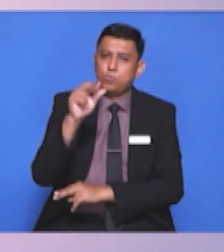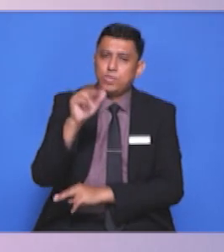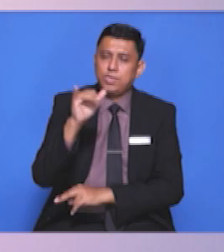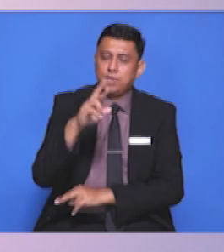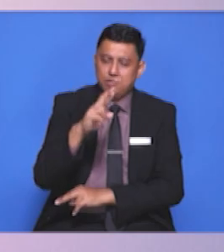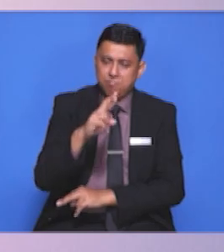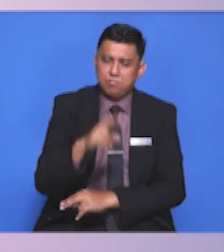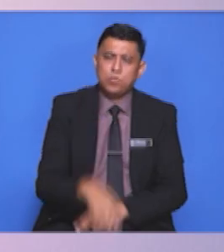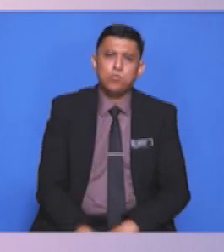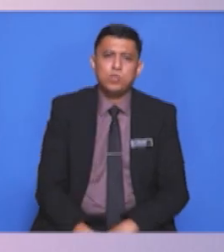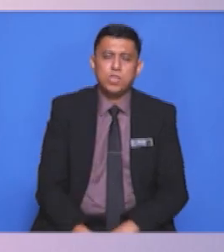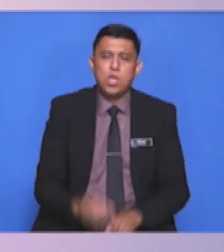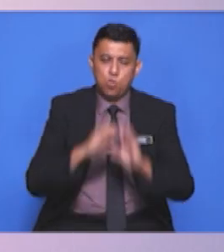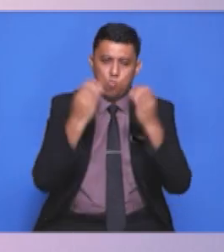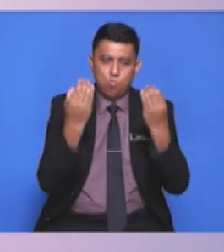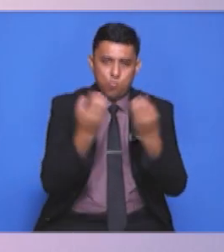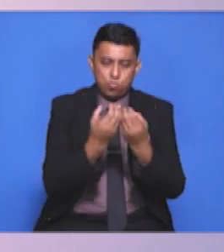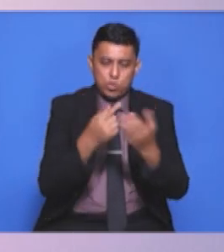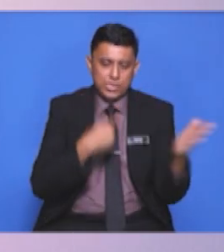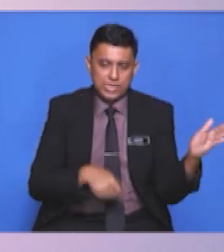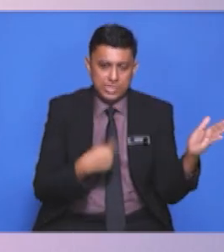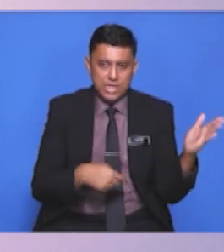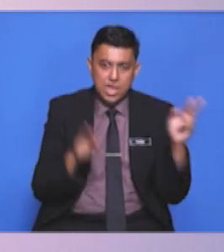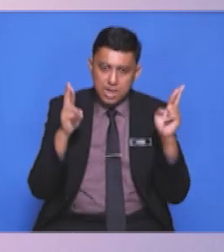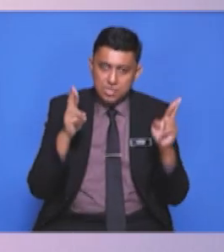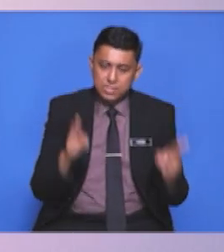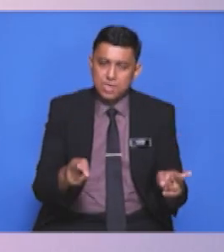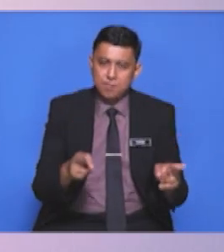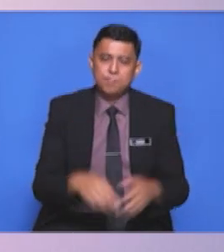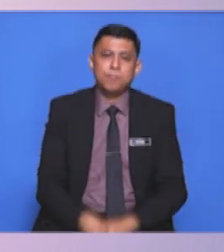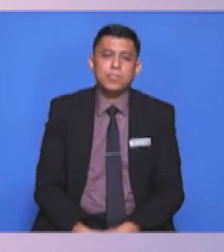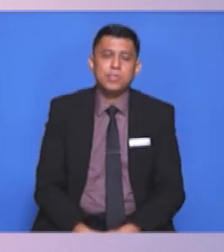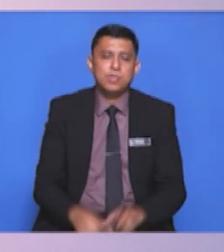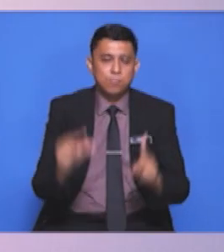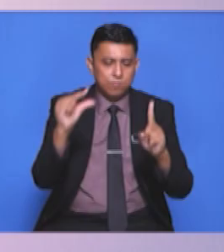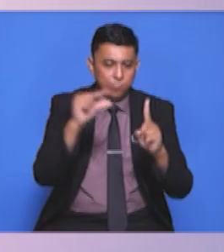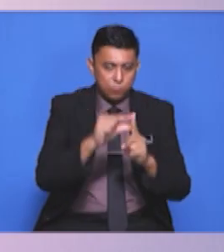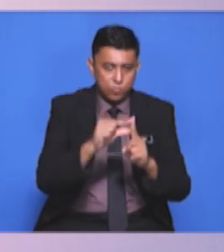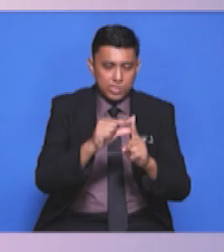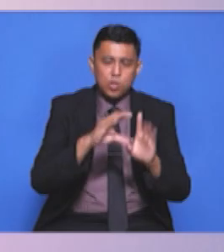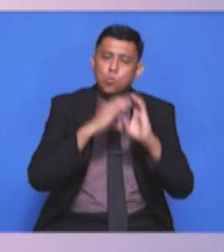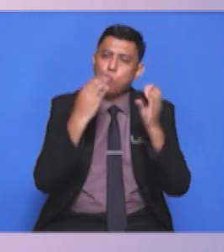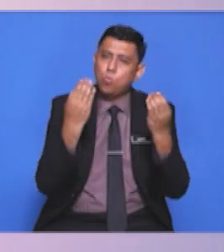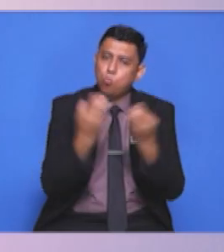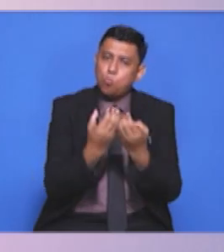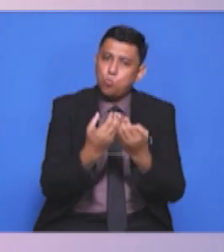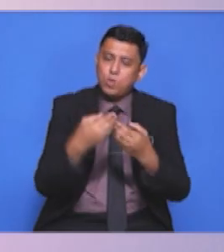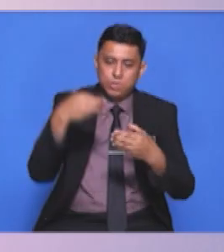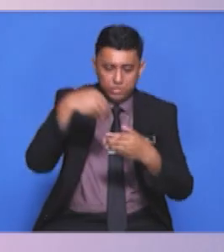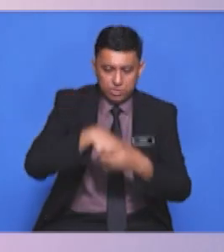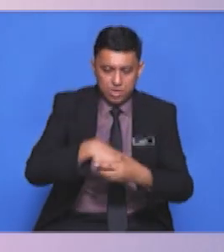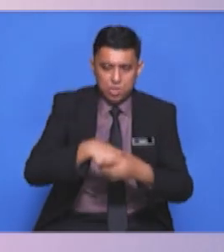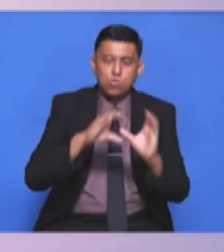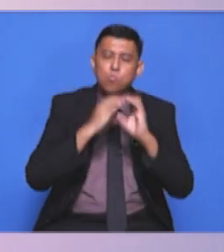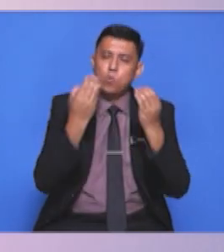bagi ungkapan kumpulan gitar rancang perkataan kumpulan dalam